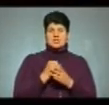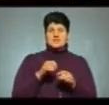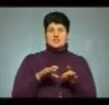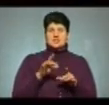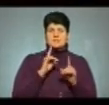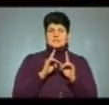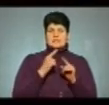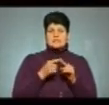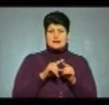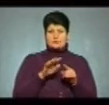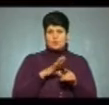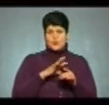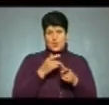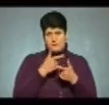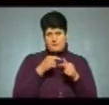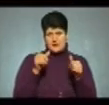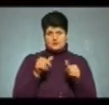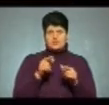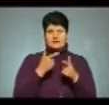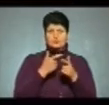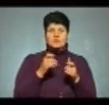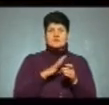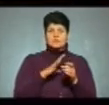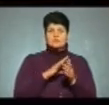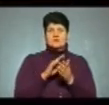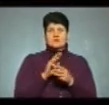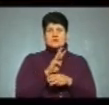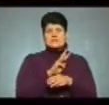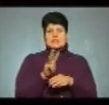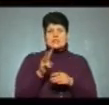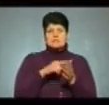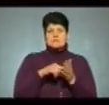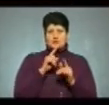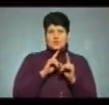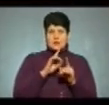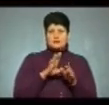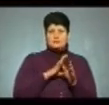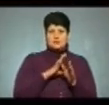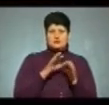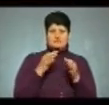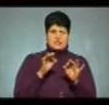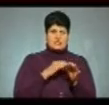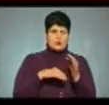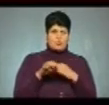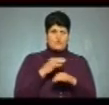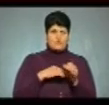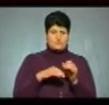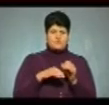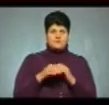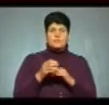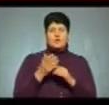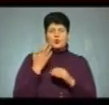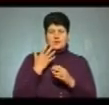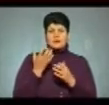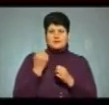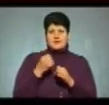було оприлюднено, і ця інформація була висвітлена на сайті міської ради і була вільна для обговорення. Тобто ще свого після часу, того, коли приймали так,